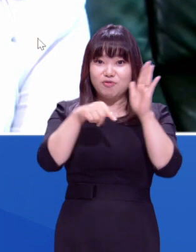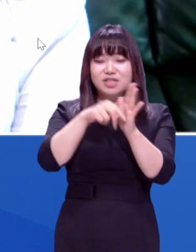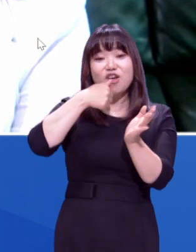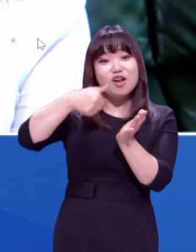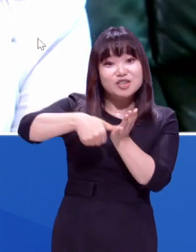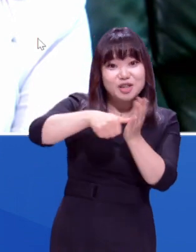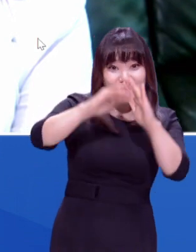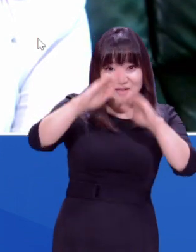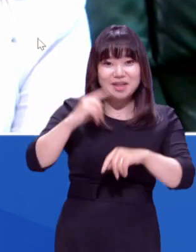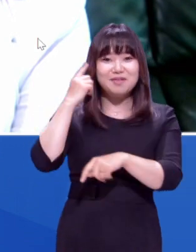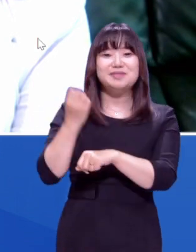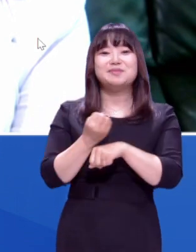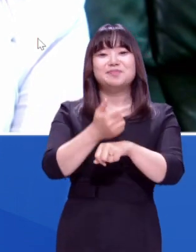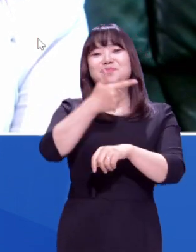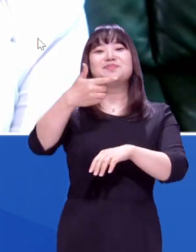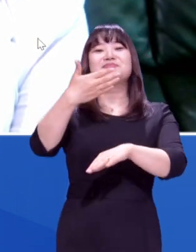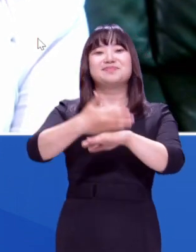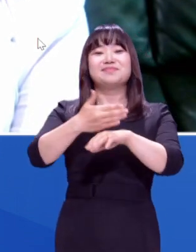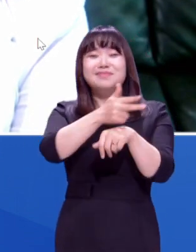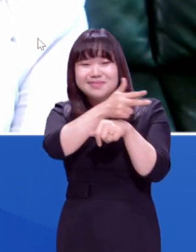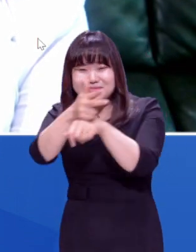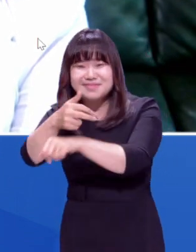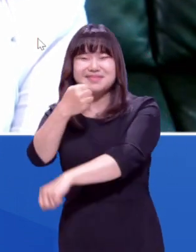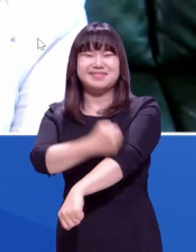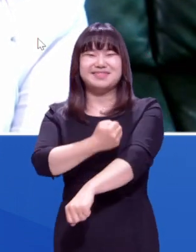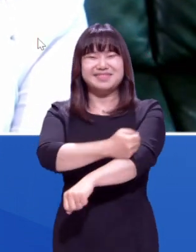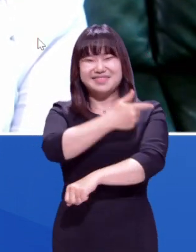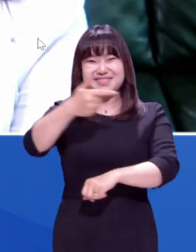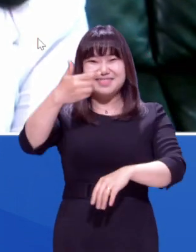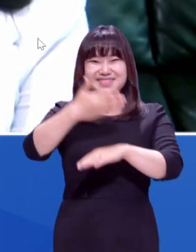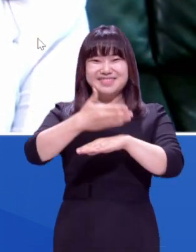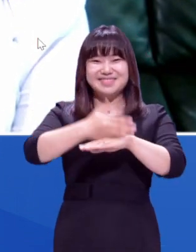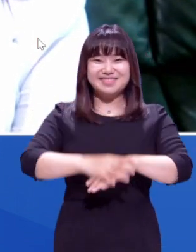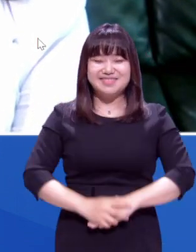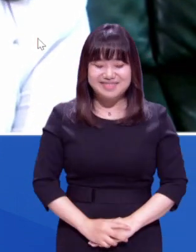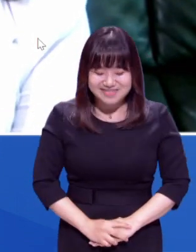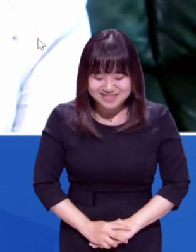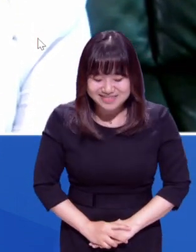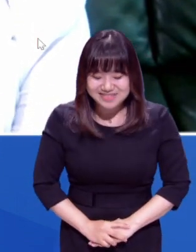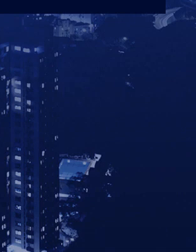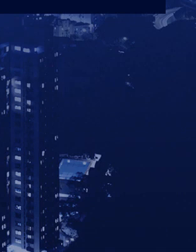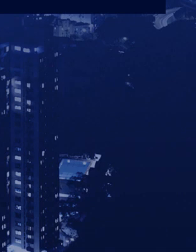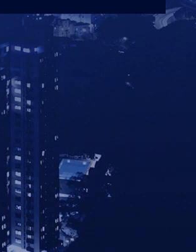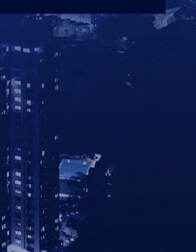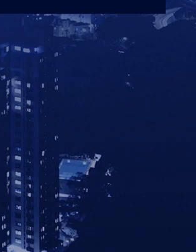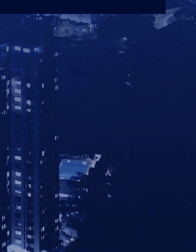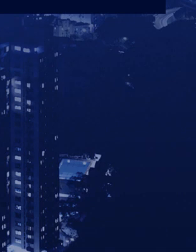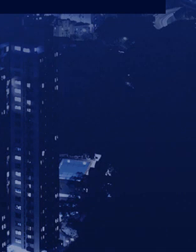주민통신원과 이야기 나눠봤습니다. 네, 취재하느라 고생 많으셨습니다. 네, 감사합니다.